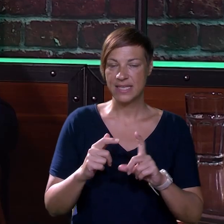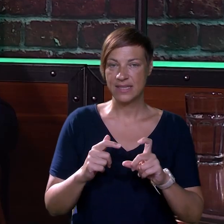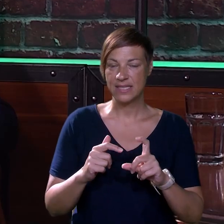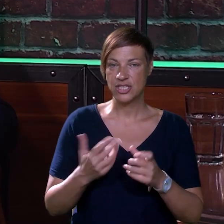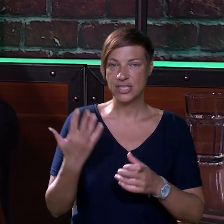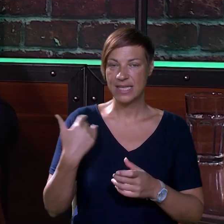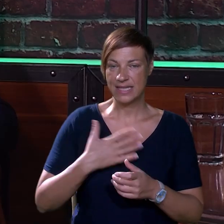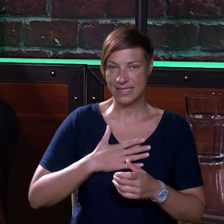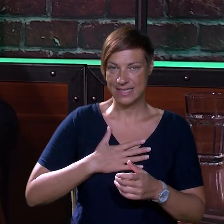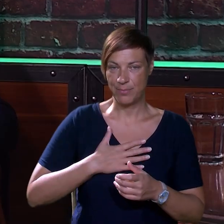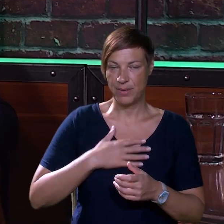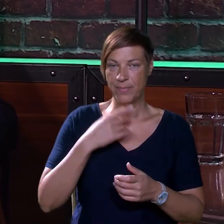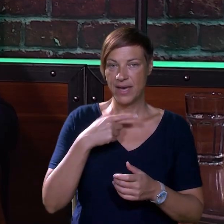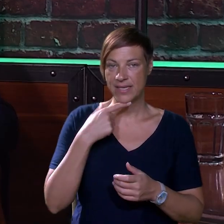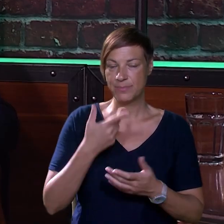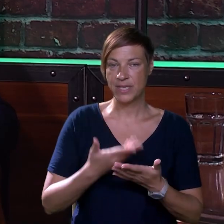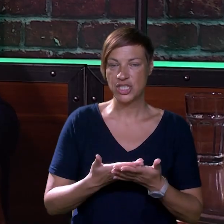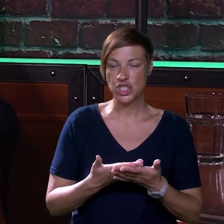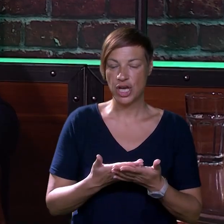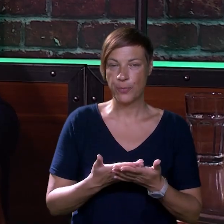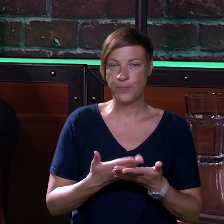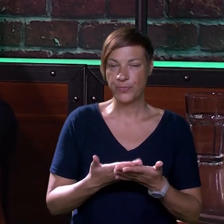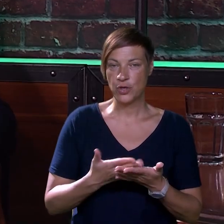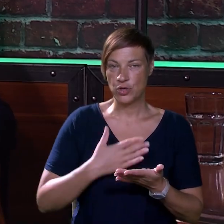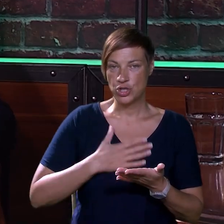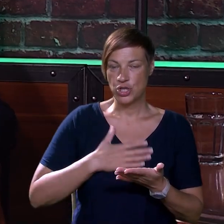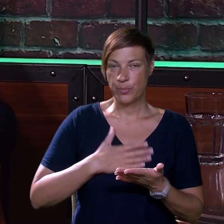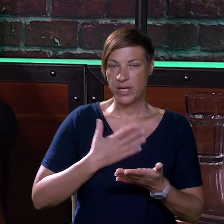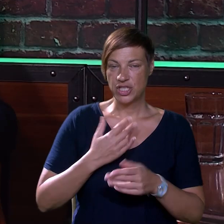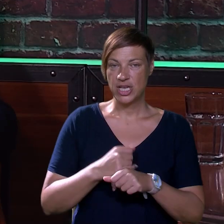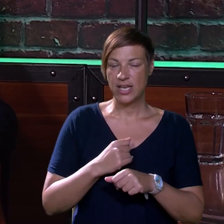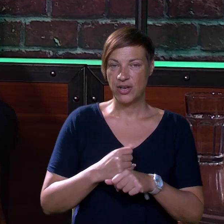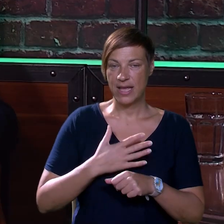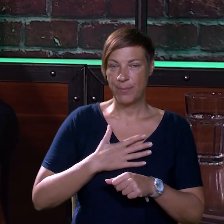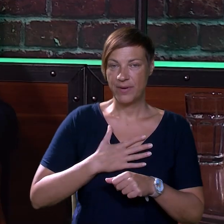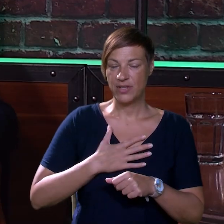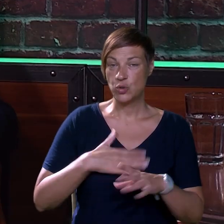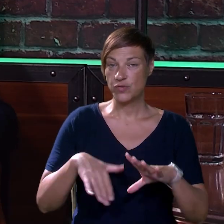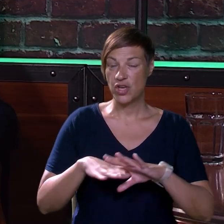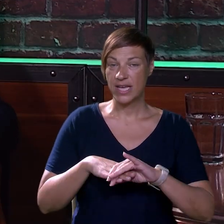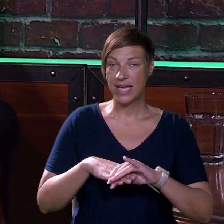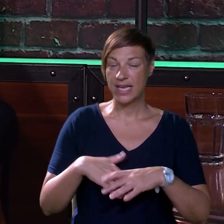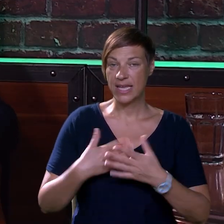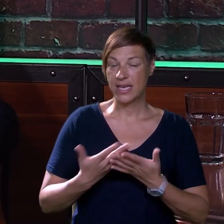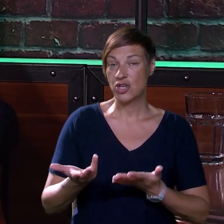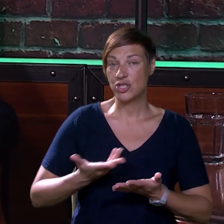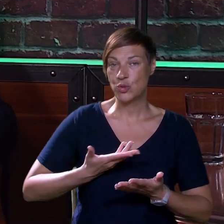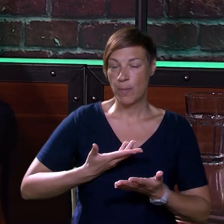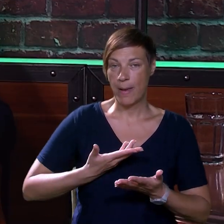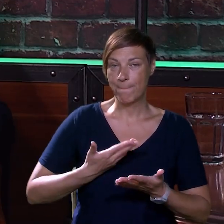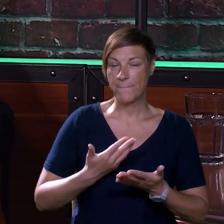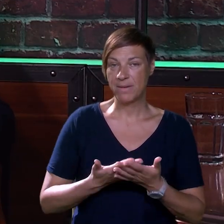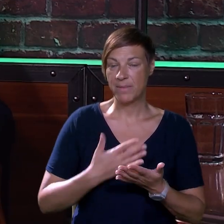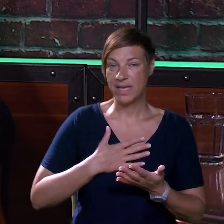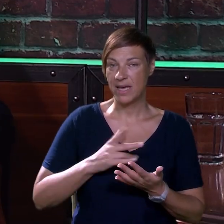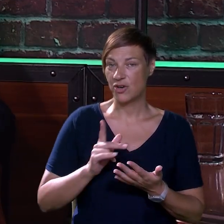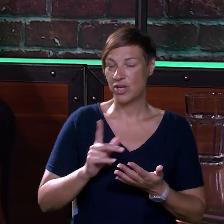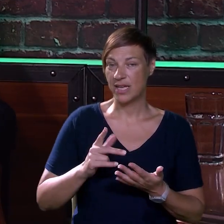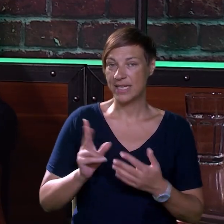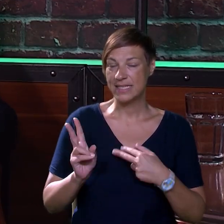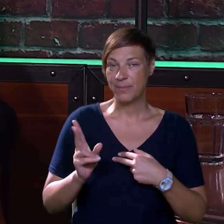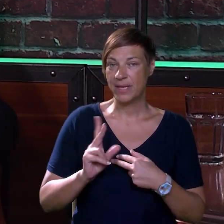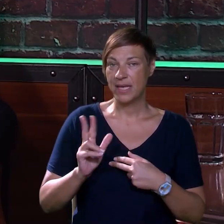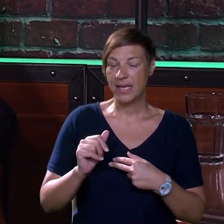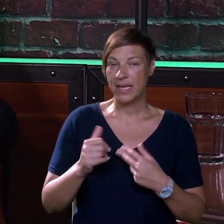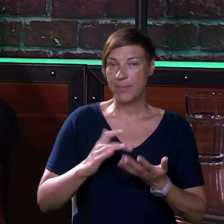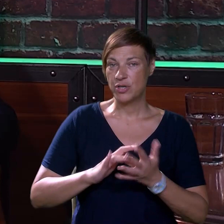I tada sam im ja ispričao priču ono što bi ja želio napraviti u svojoj karijeri i oni su me primili, iako ja, da budemo